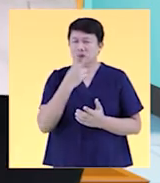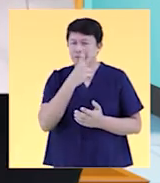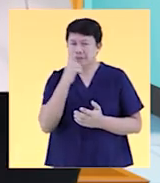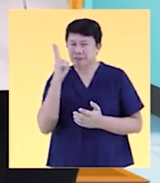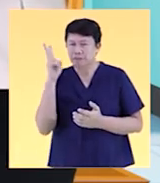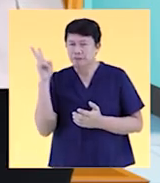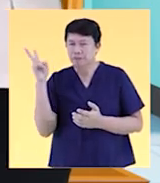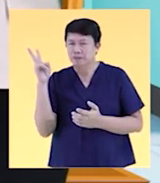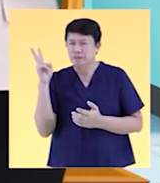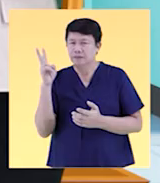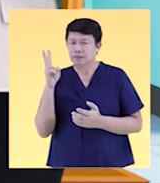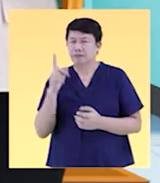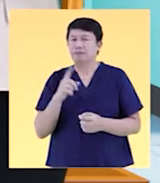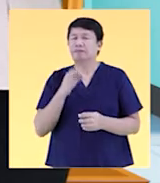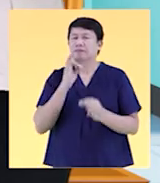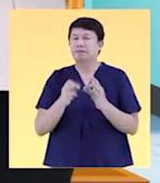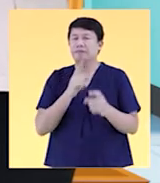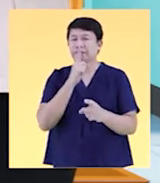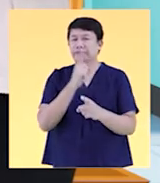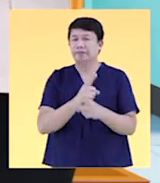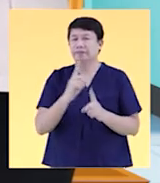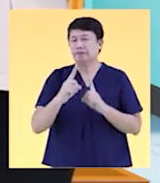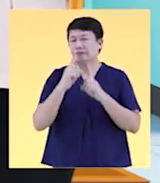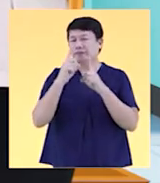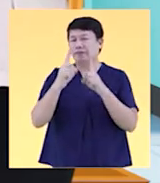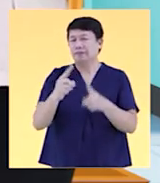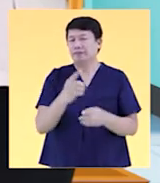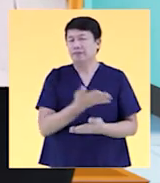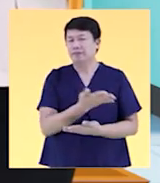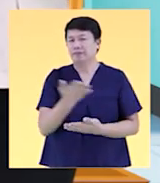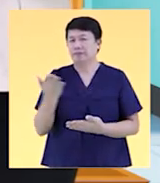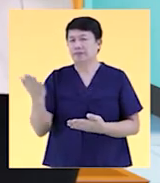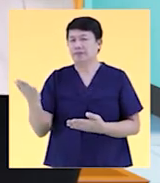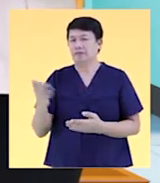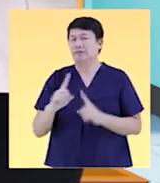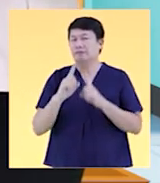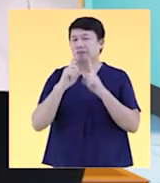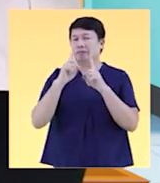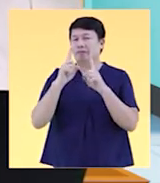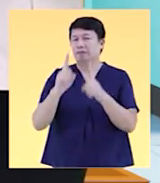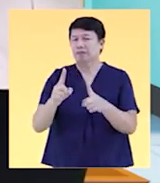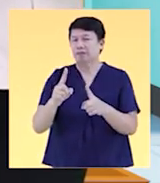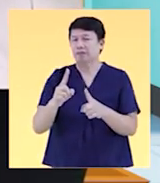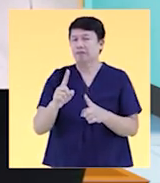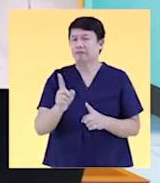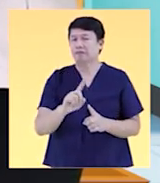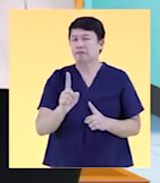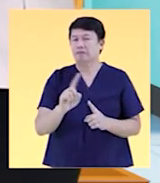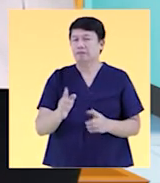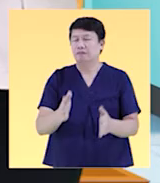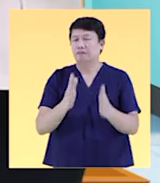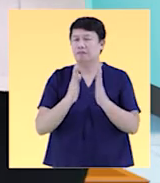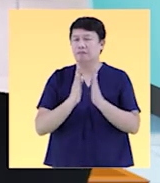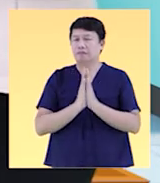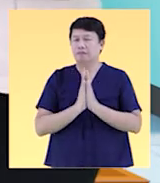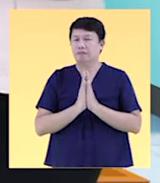Tignan nga natin kung tama ang inyong mga sagot. Ang sagot sa what is asked